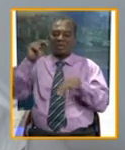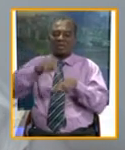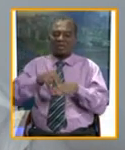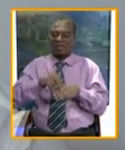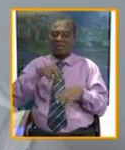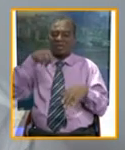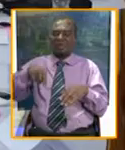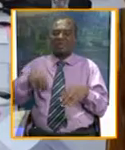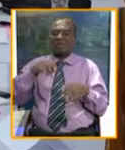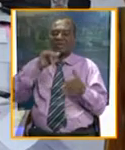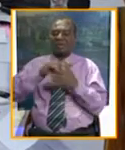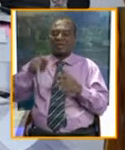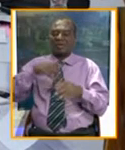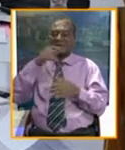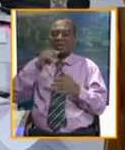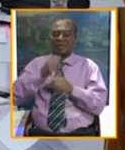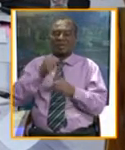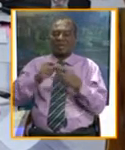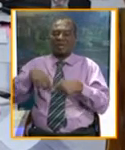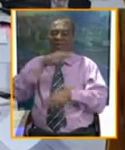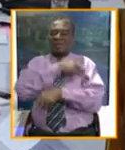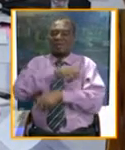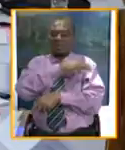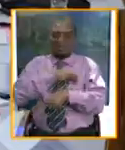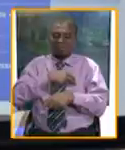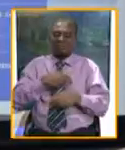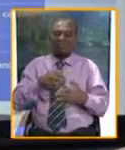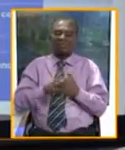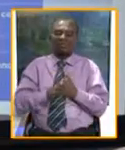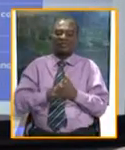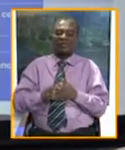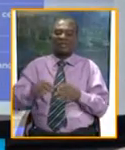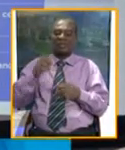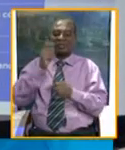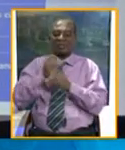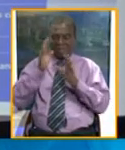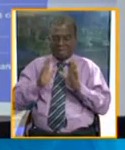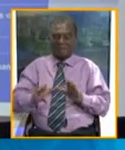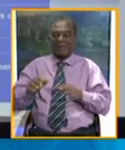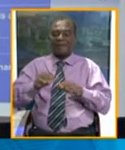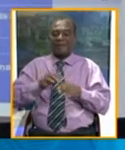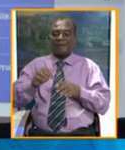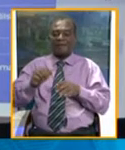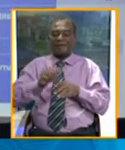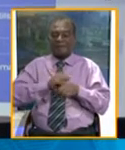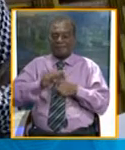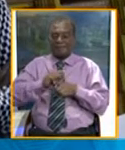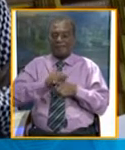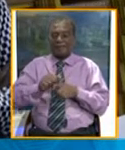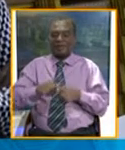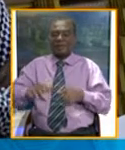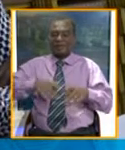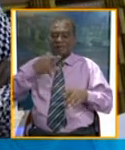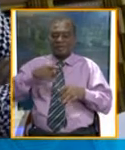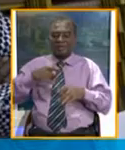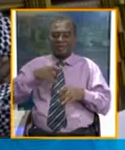cliniciens des centres de santé. Les agents communautaires de santé formés sensibiliseront à leur tour les populations en vue de mettre fin à